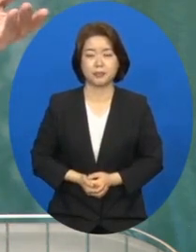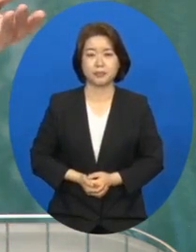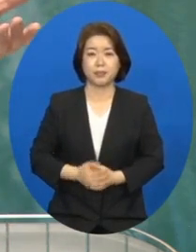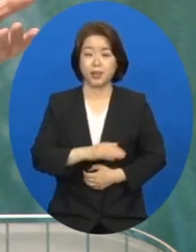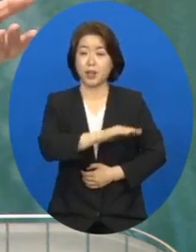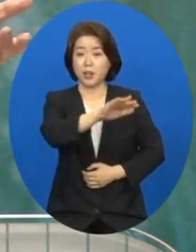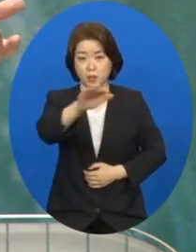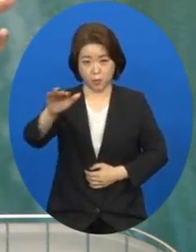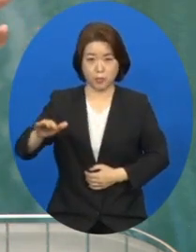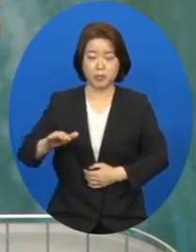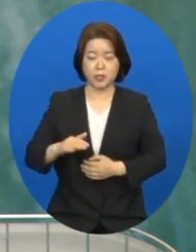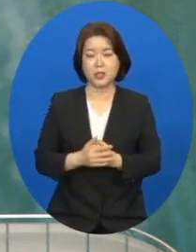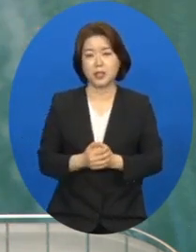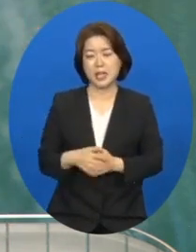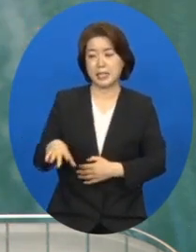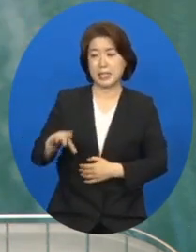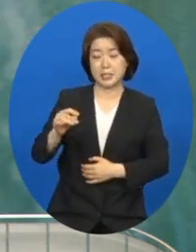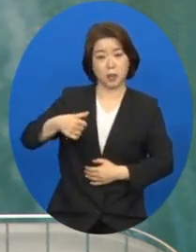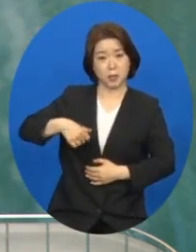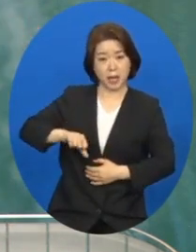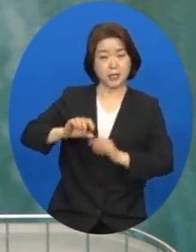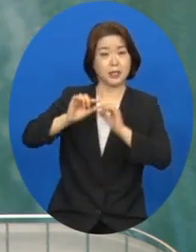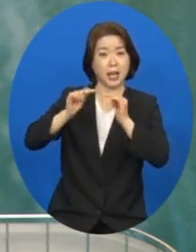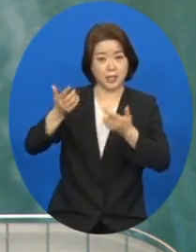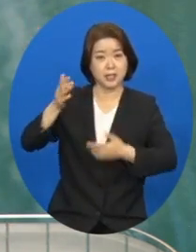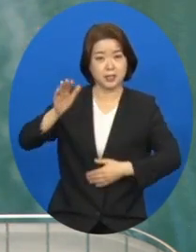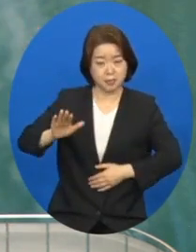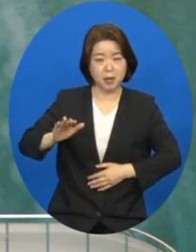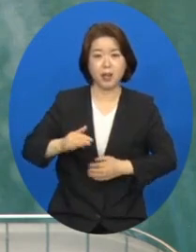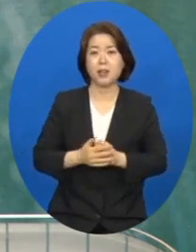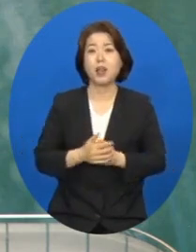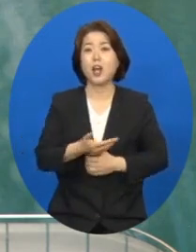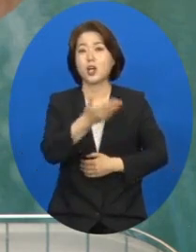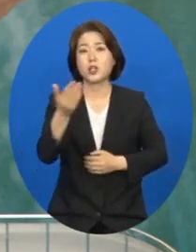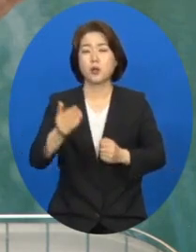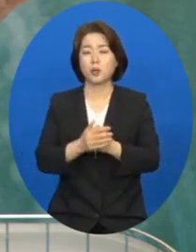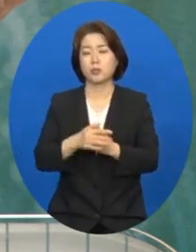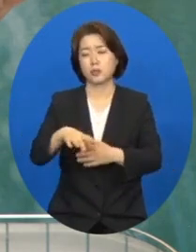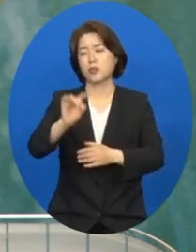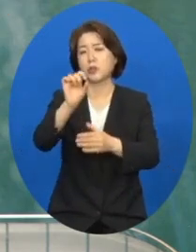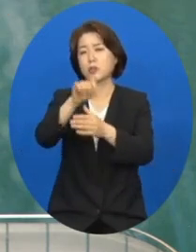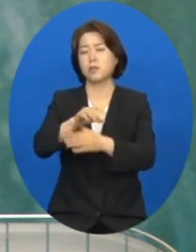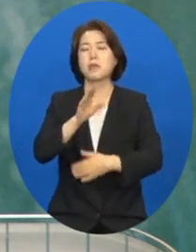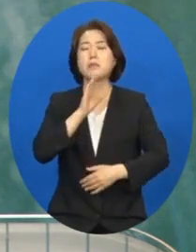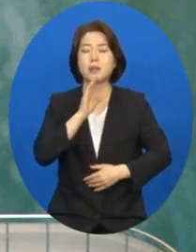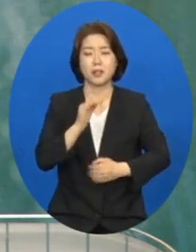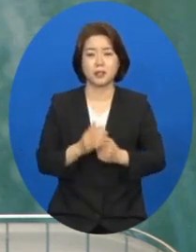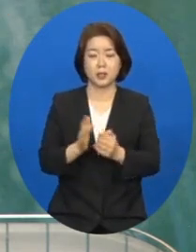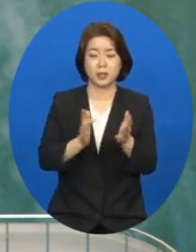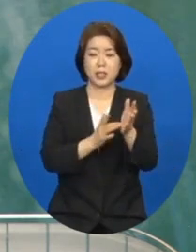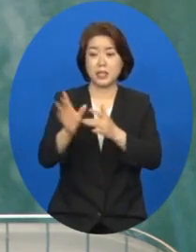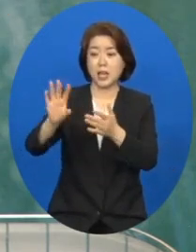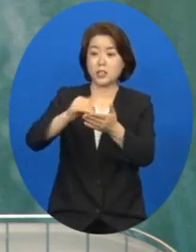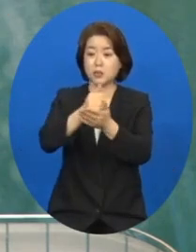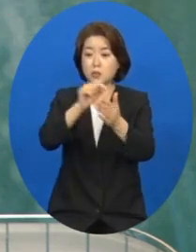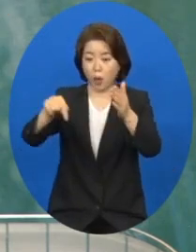여러분이 뭐 첫 아들이 아니어도 여러분은 첫 열매세요. 예수 그리스도